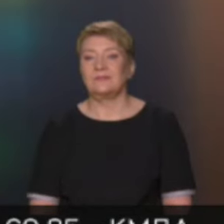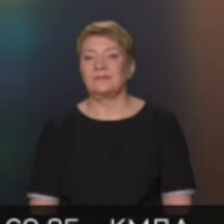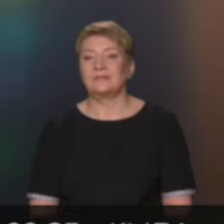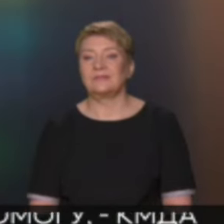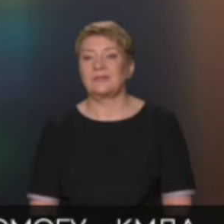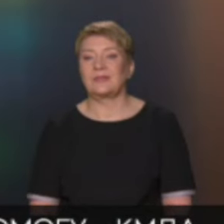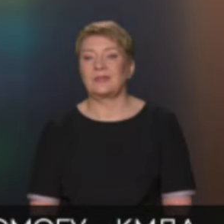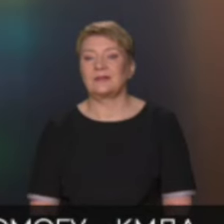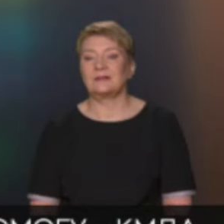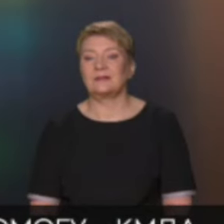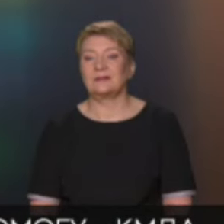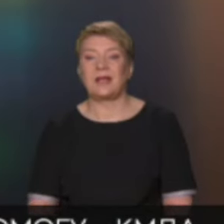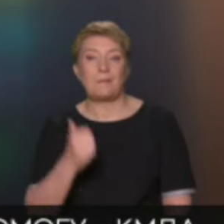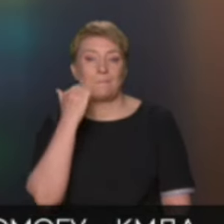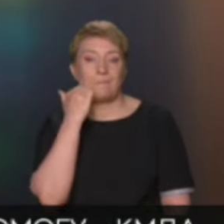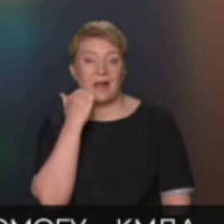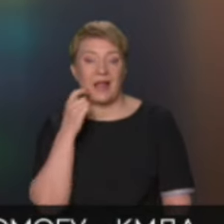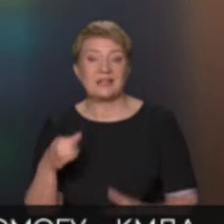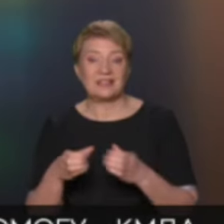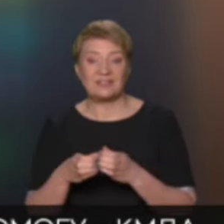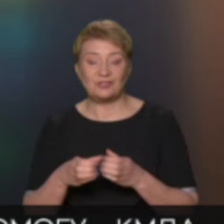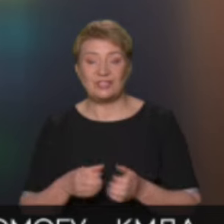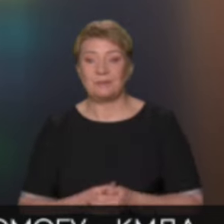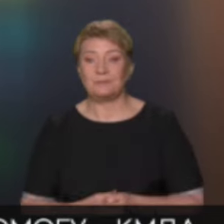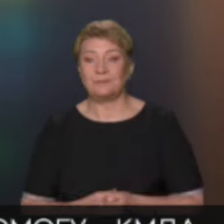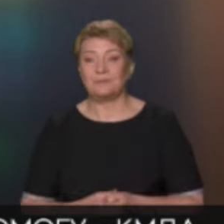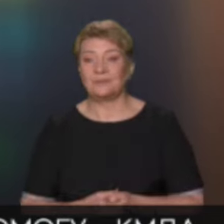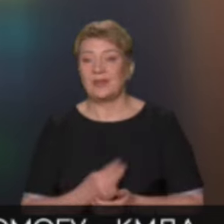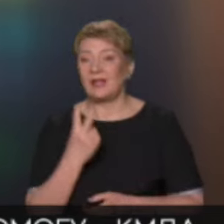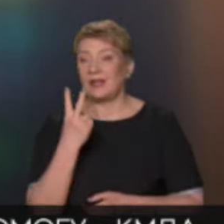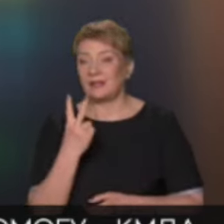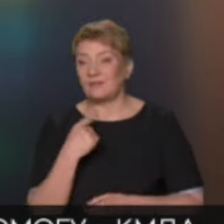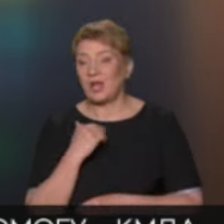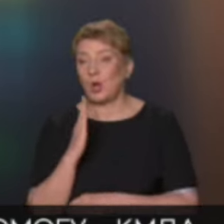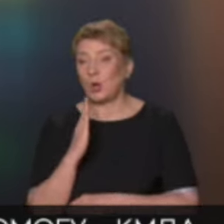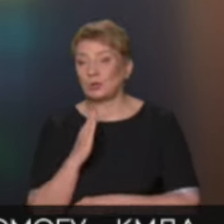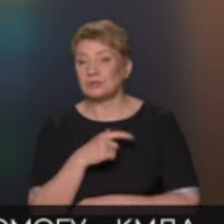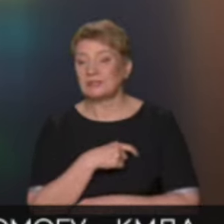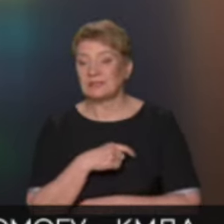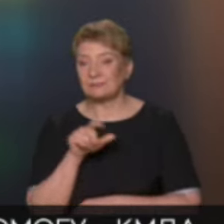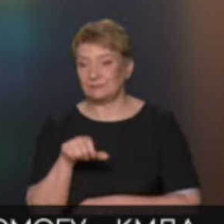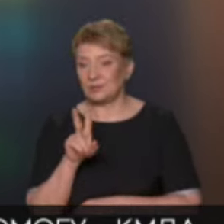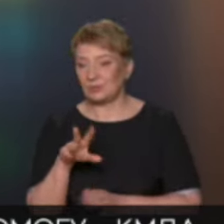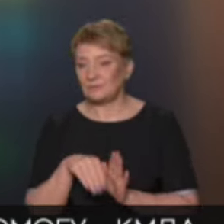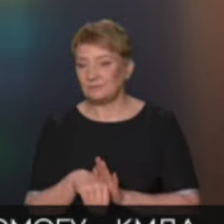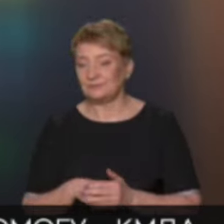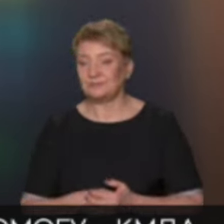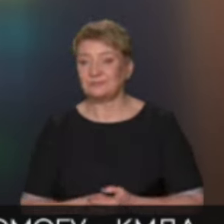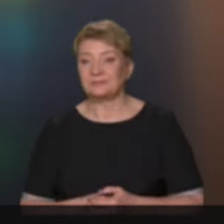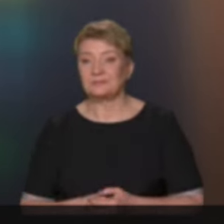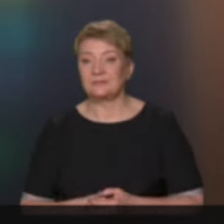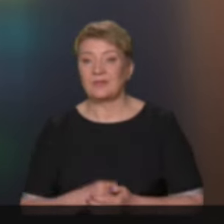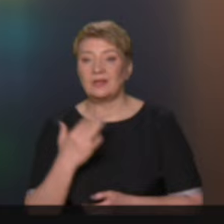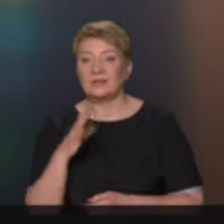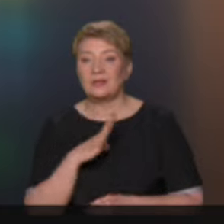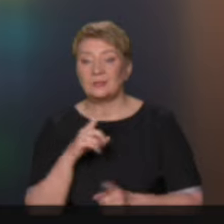0,0. «Батьківщина», фракція «Батьківщина», 2 голоси хтось віддав. Хоча пам'ятаєш, скільки слів було від